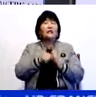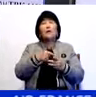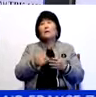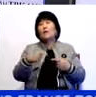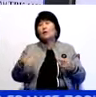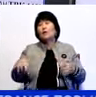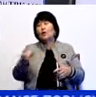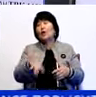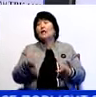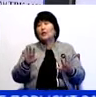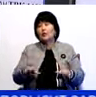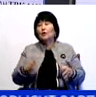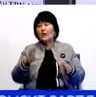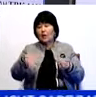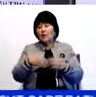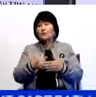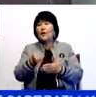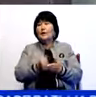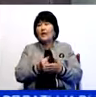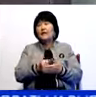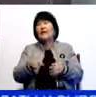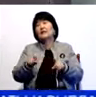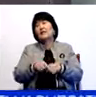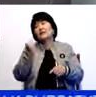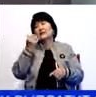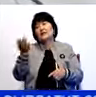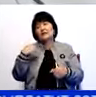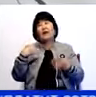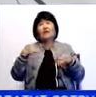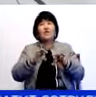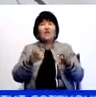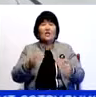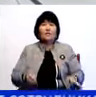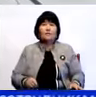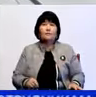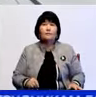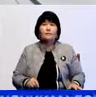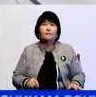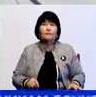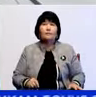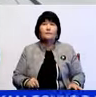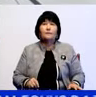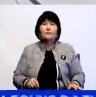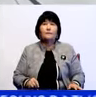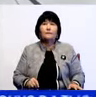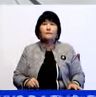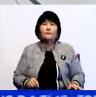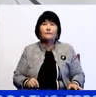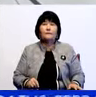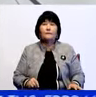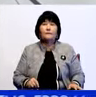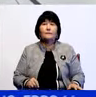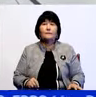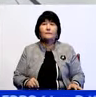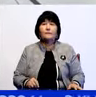некоторых районах региона до сих пор сохранилась аналоговое вещание констанция этому 1